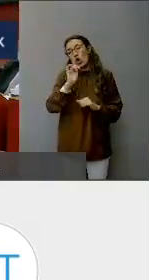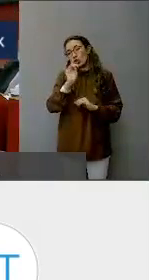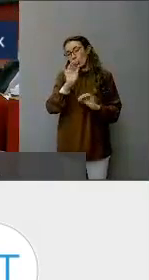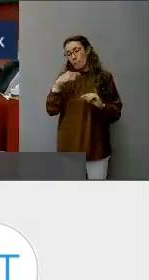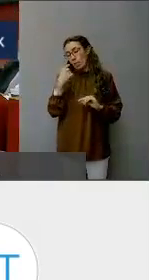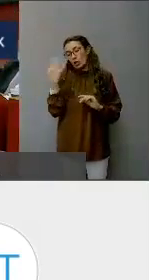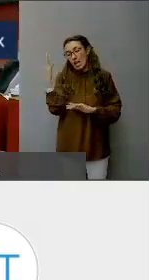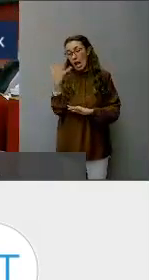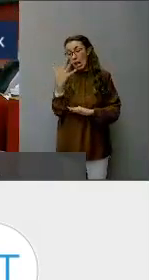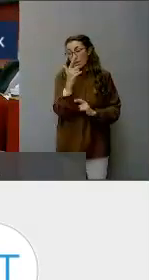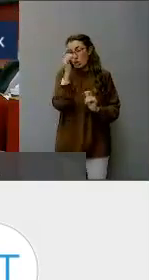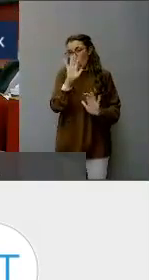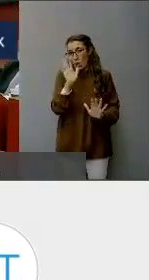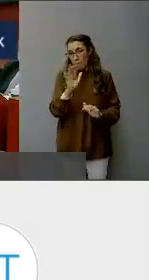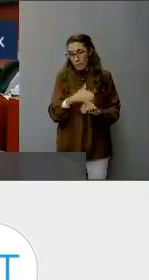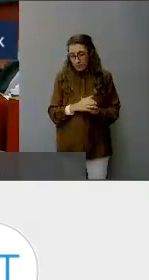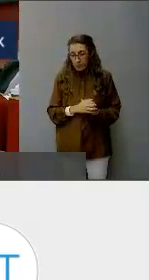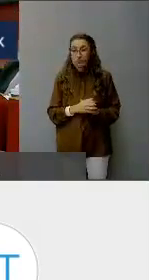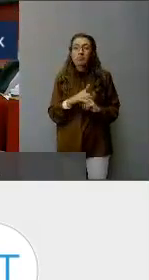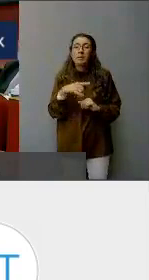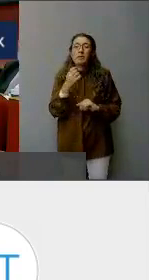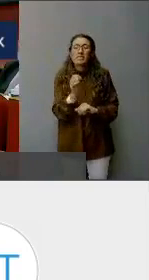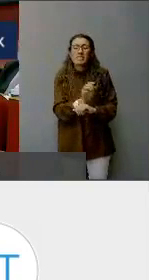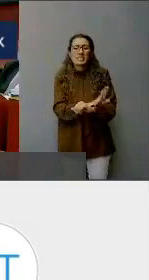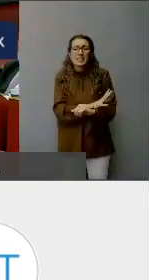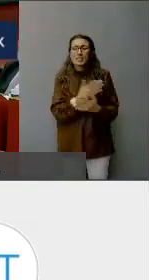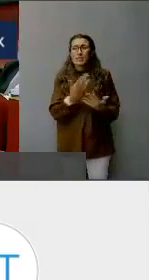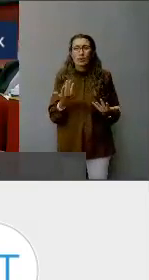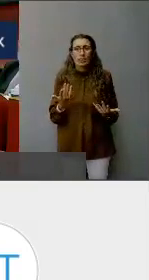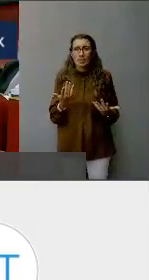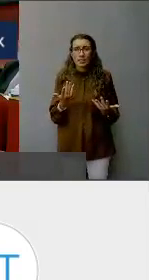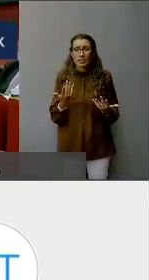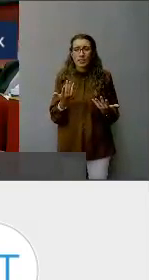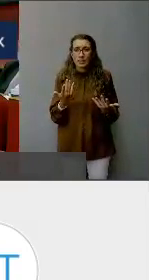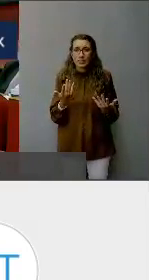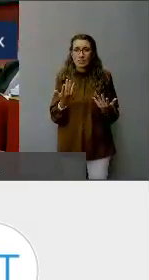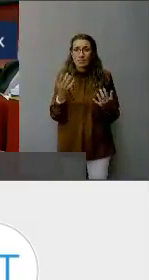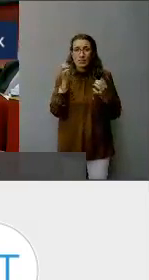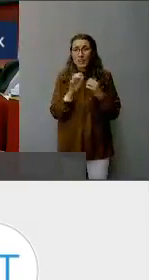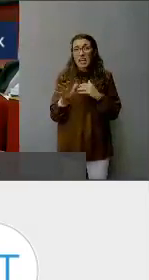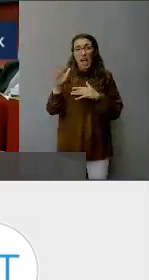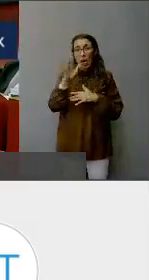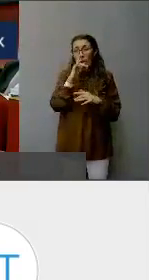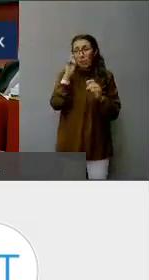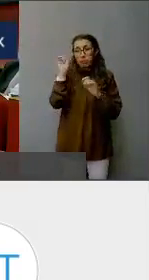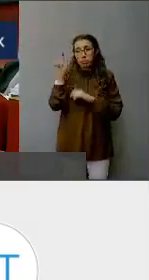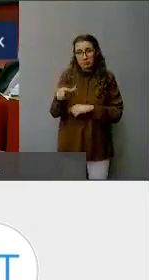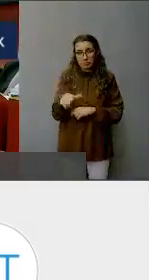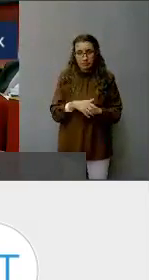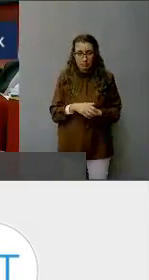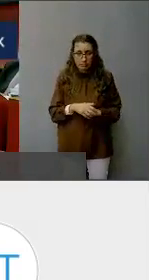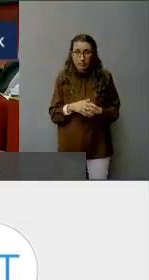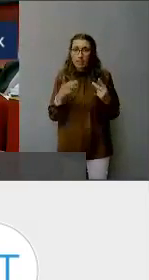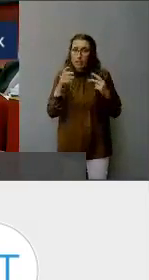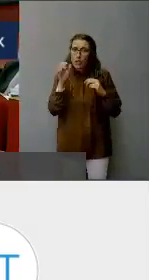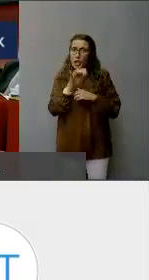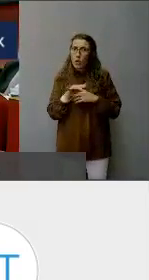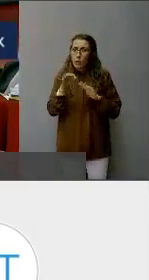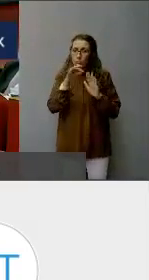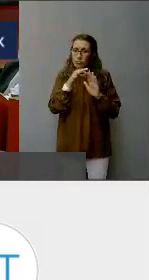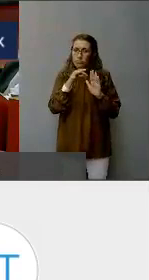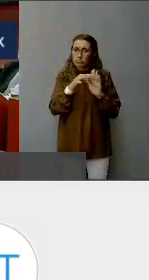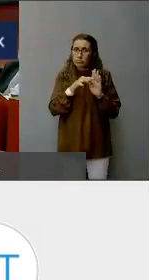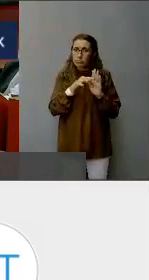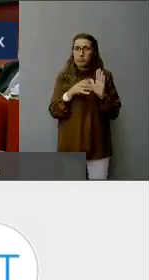più poi però la sensazione è che come dire dell'europa se ne frega ce ne preghiamo di quello che dice l'europa io però mi